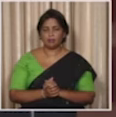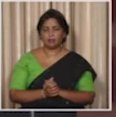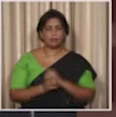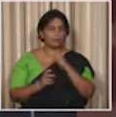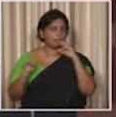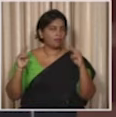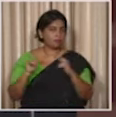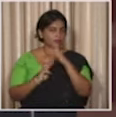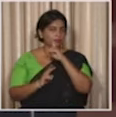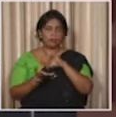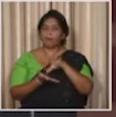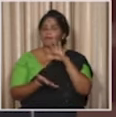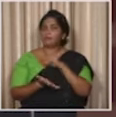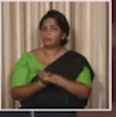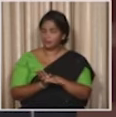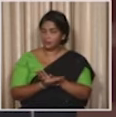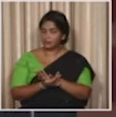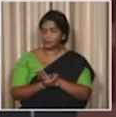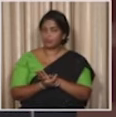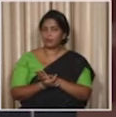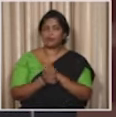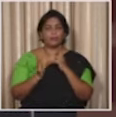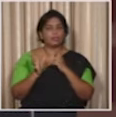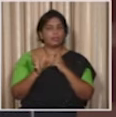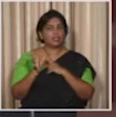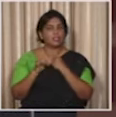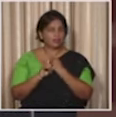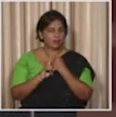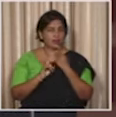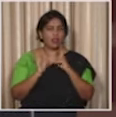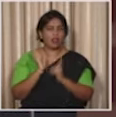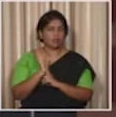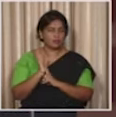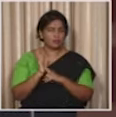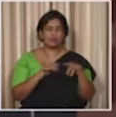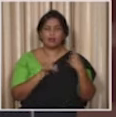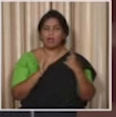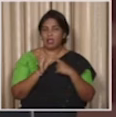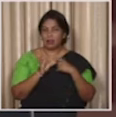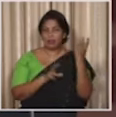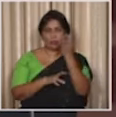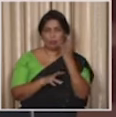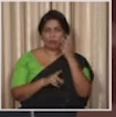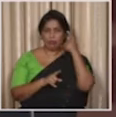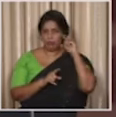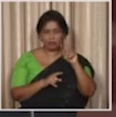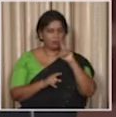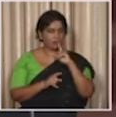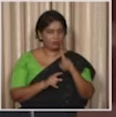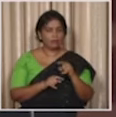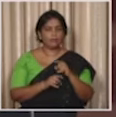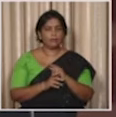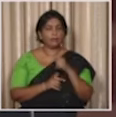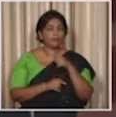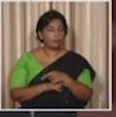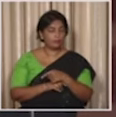Sesa di kerana tiga dua kabral tay, W D Lakshman tay, artikel tay itu virudho dino. Dan